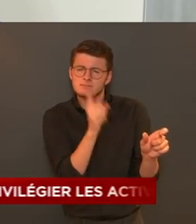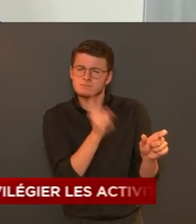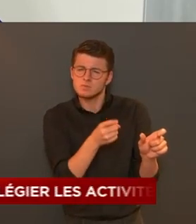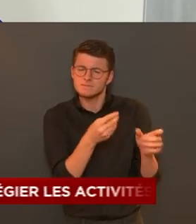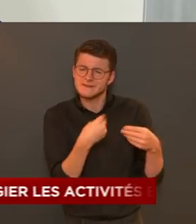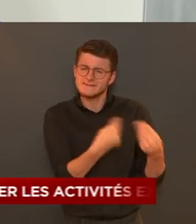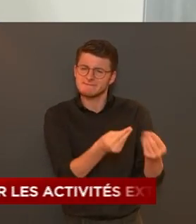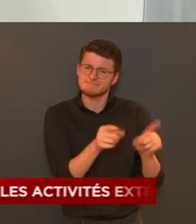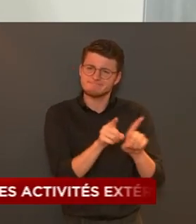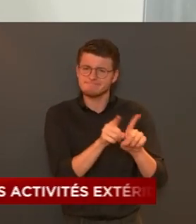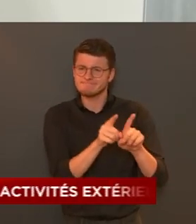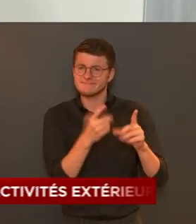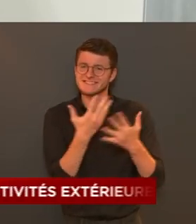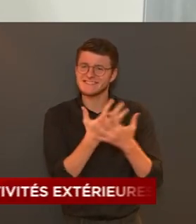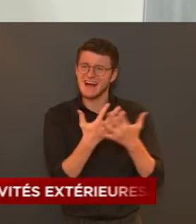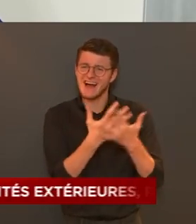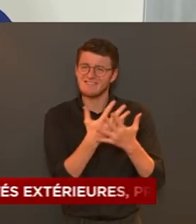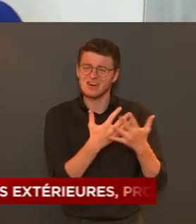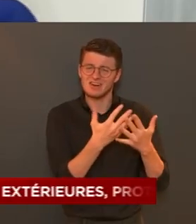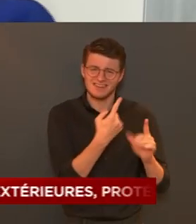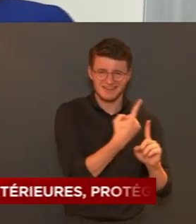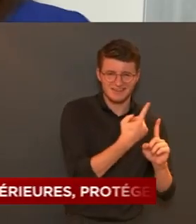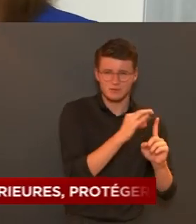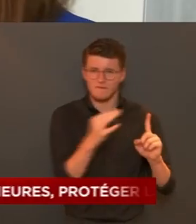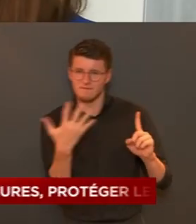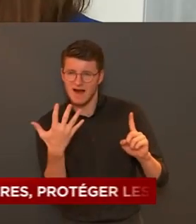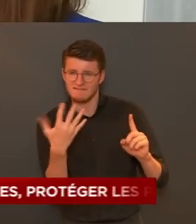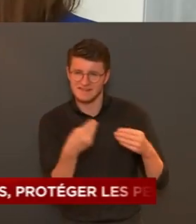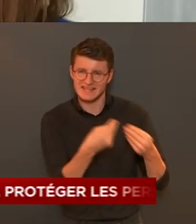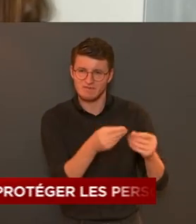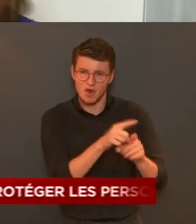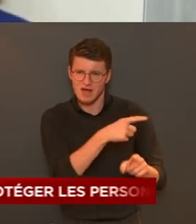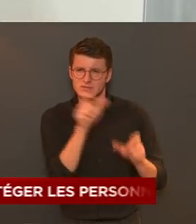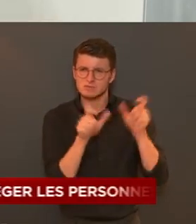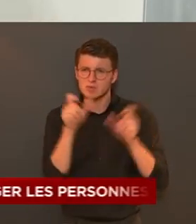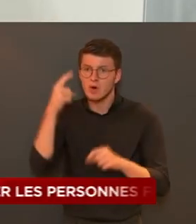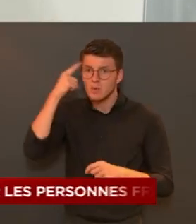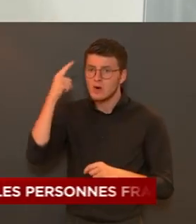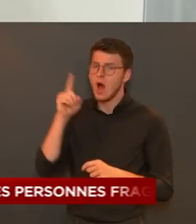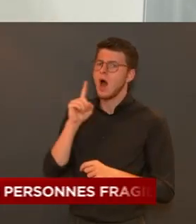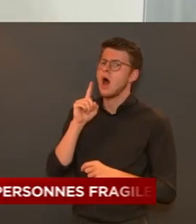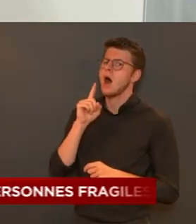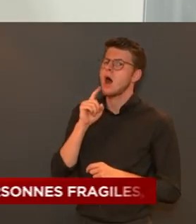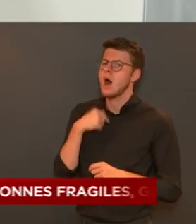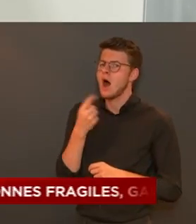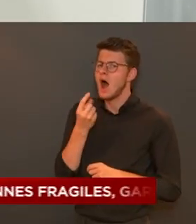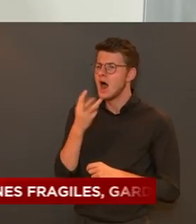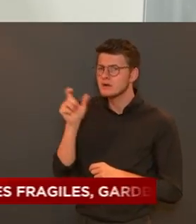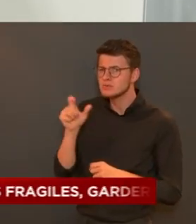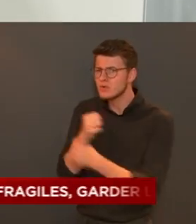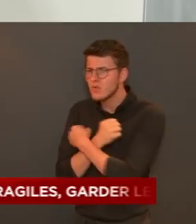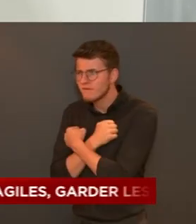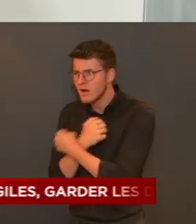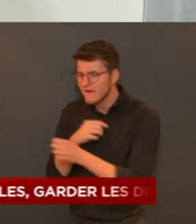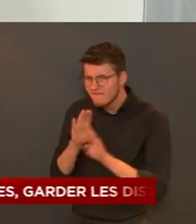qu'il faut quand même donner aux gens une référence qui permet aux gens de se dire « Tiens, si